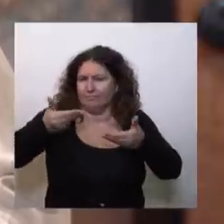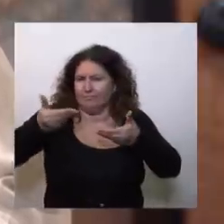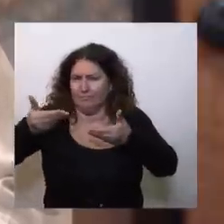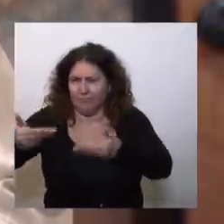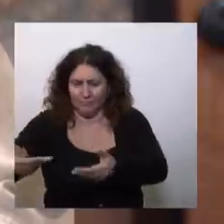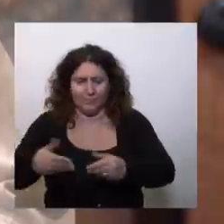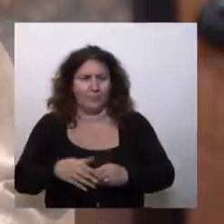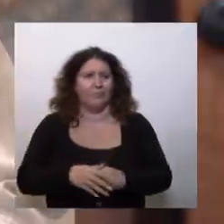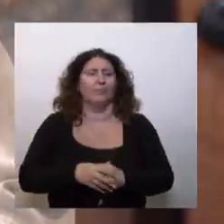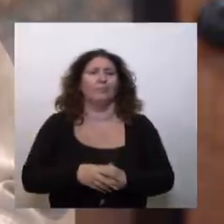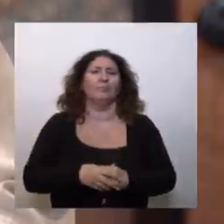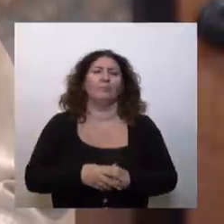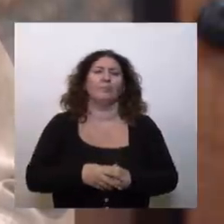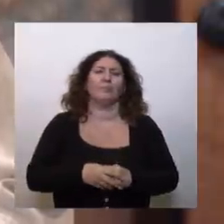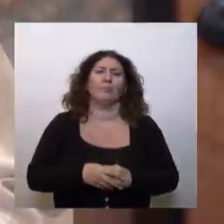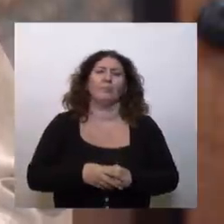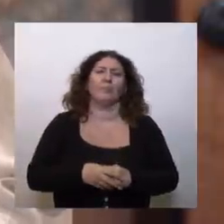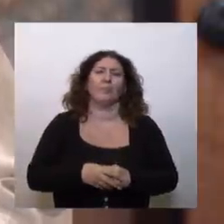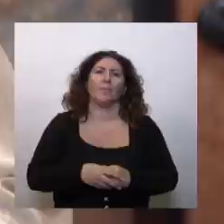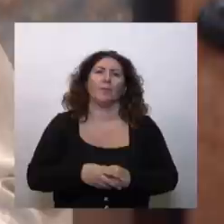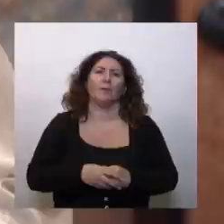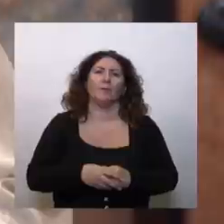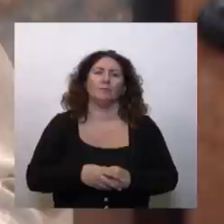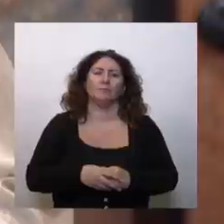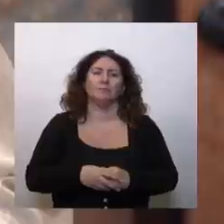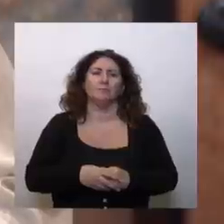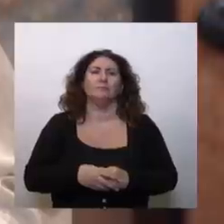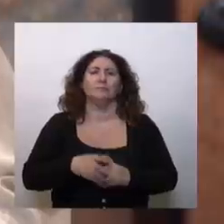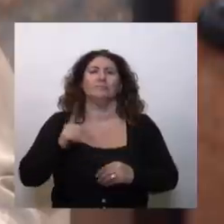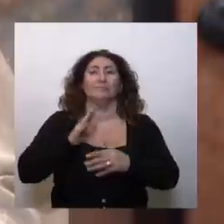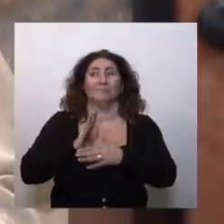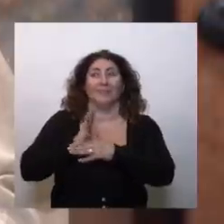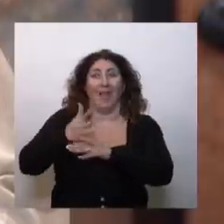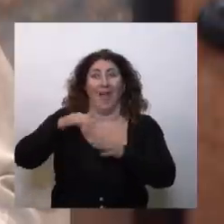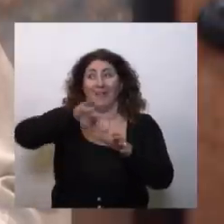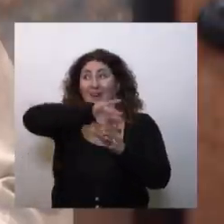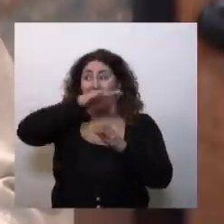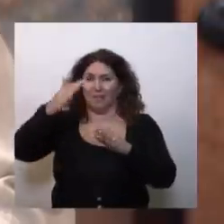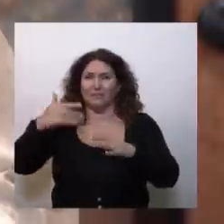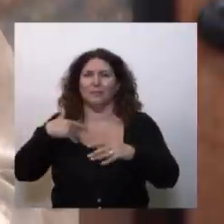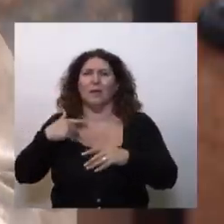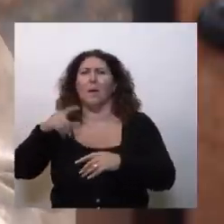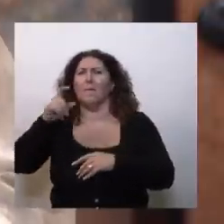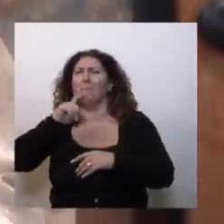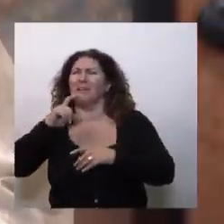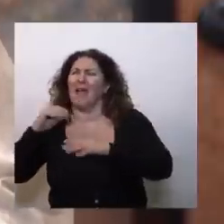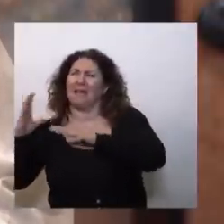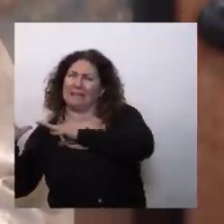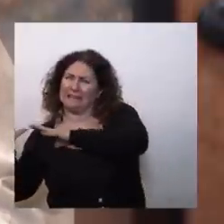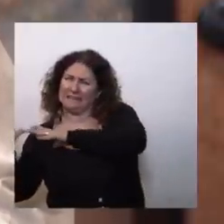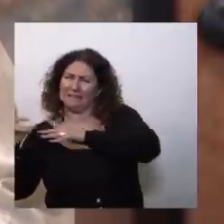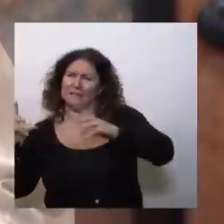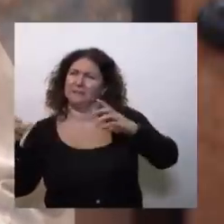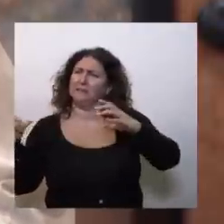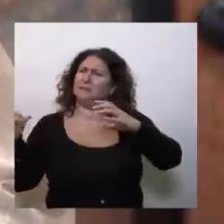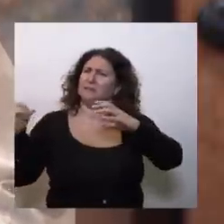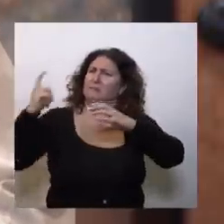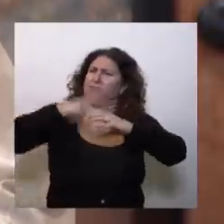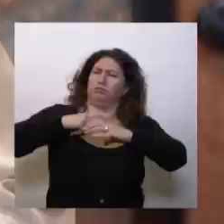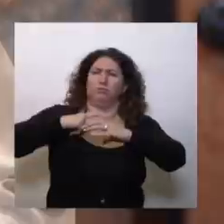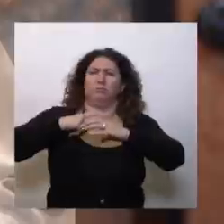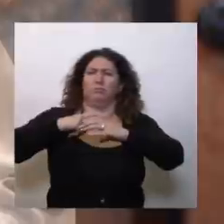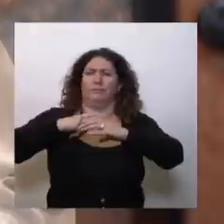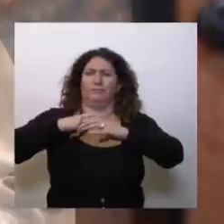Rotolata poi una grande pietra all'entrata del sepolcro, se ne andò.